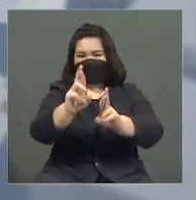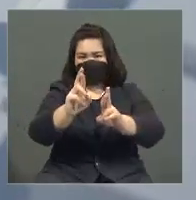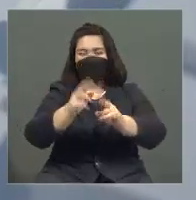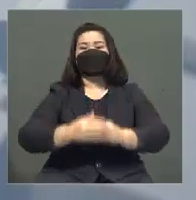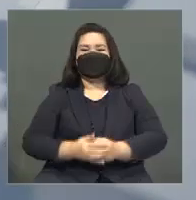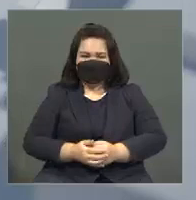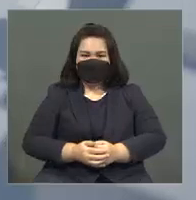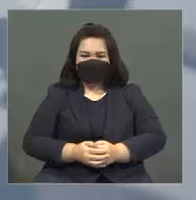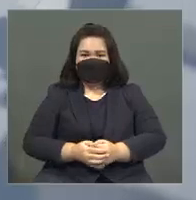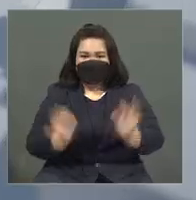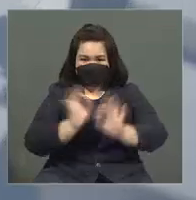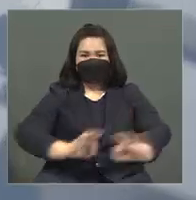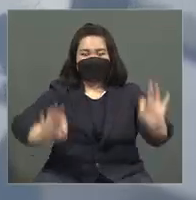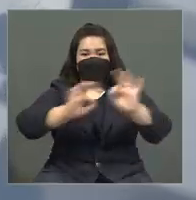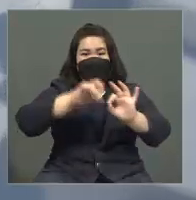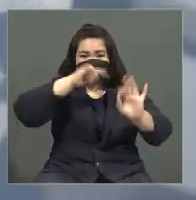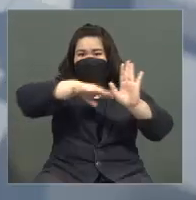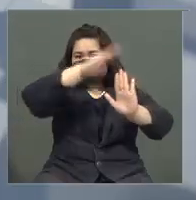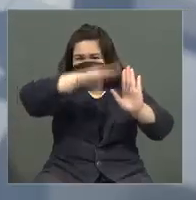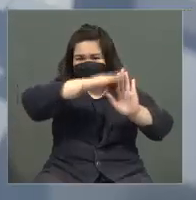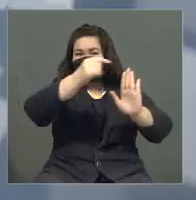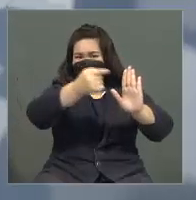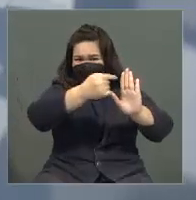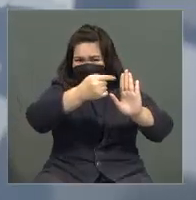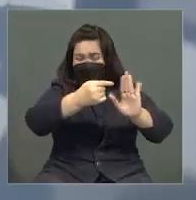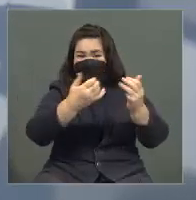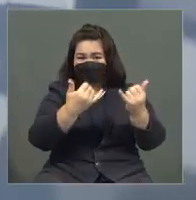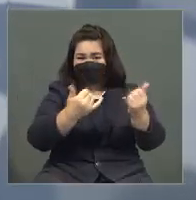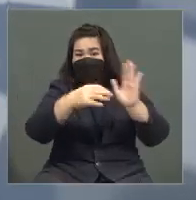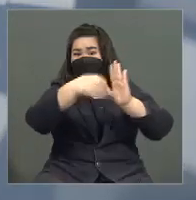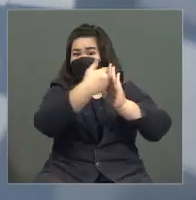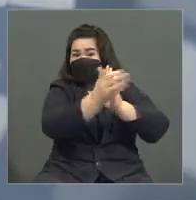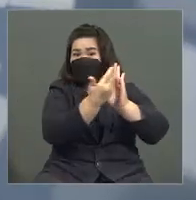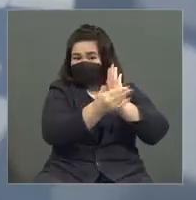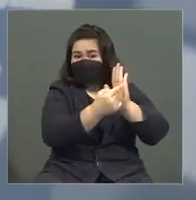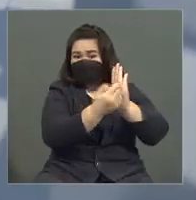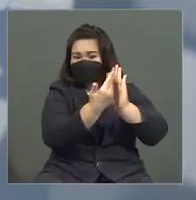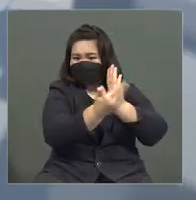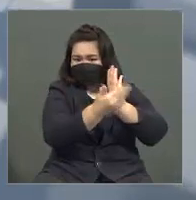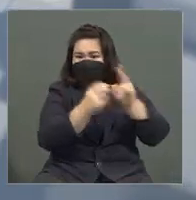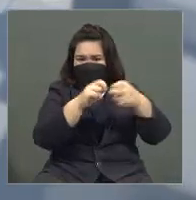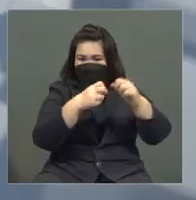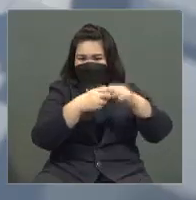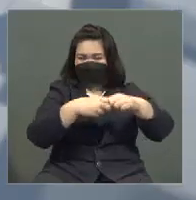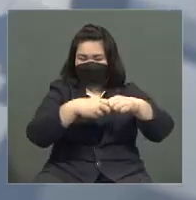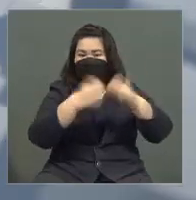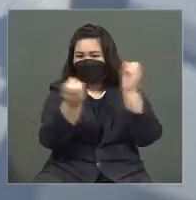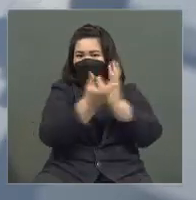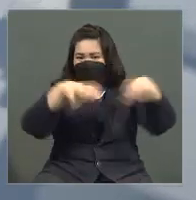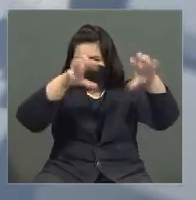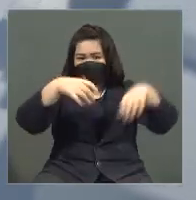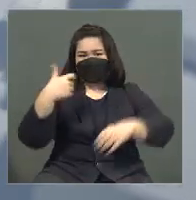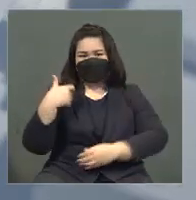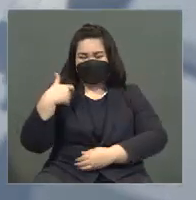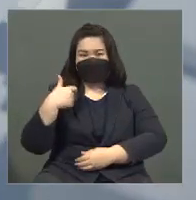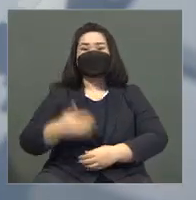โดยเฉพาะตอนบนของประเทศคราวนี้ค่ะ พ้นที่ภาอีสานเี่ยเขาบอกวจะได้รผลกระทบก่อนค่ะ